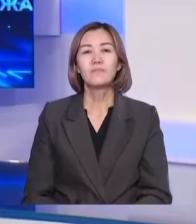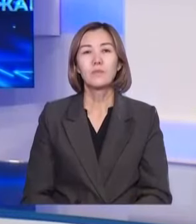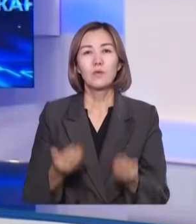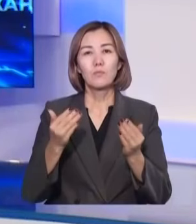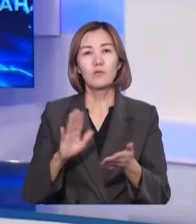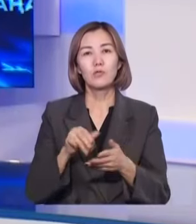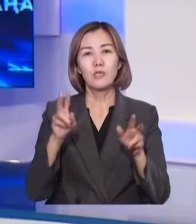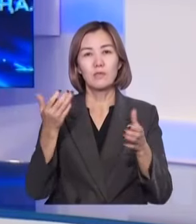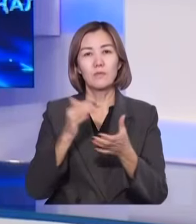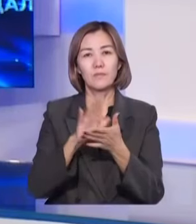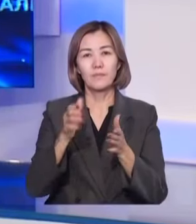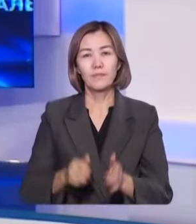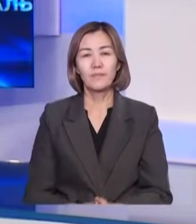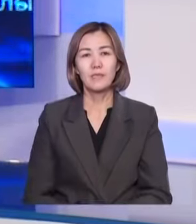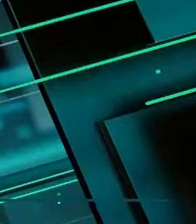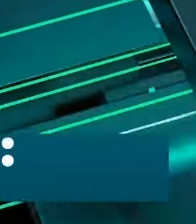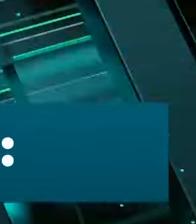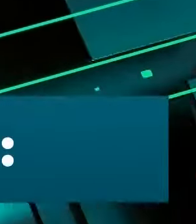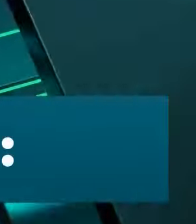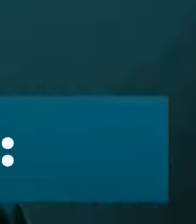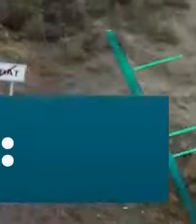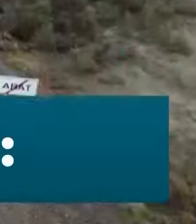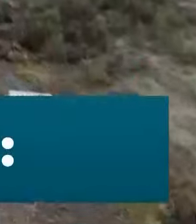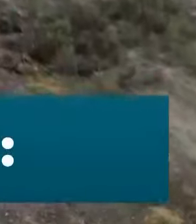Бүгінгі топтамадан көретіндеріңіз.